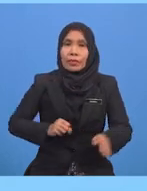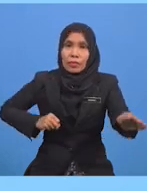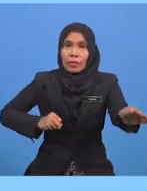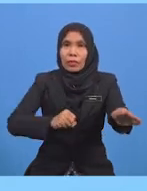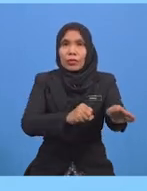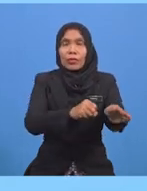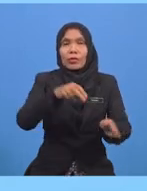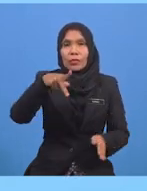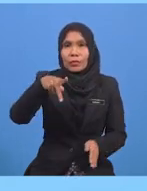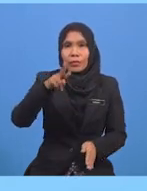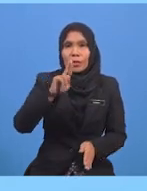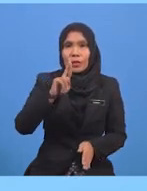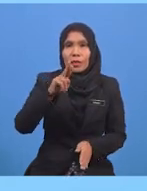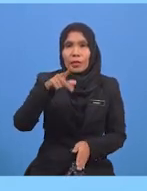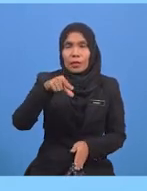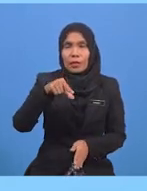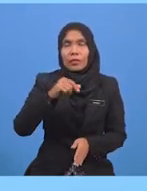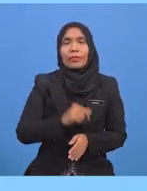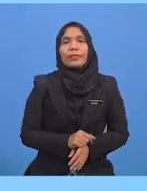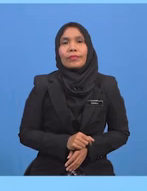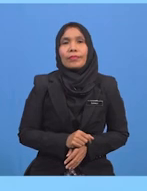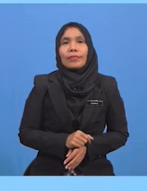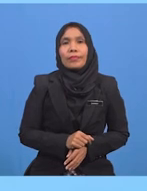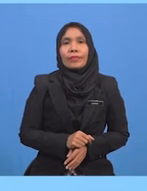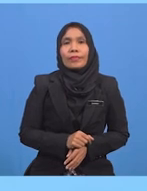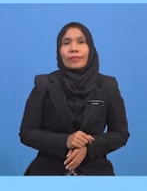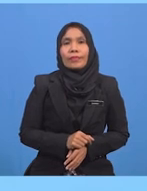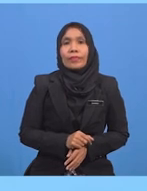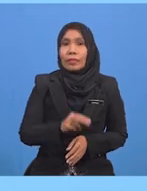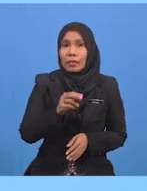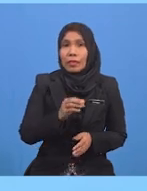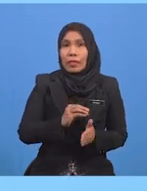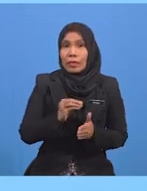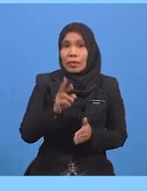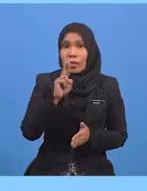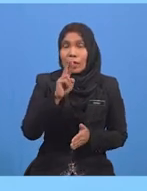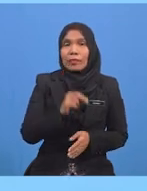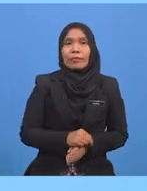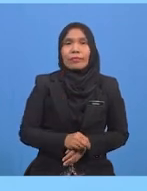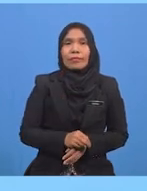PRQ atau sudut R ialah